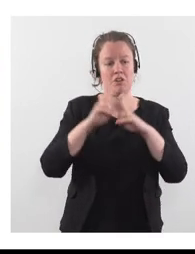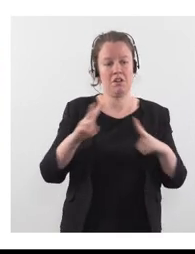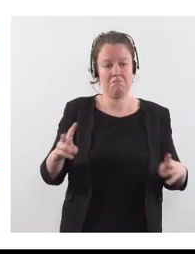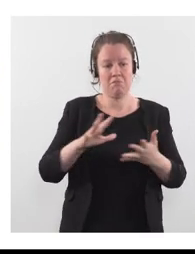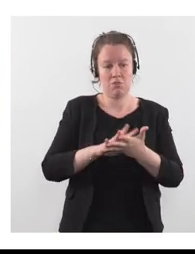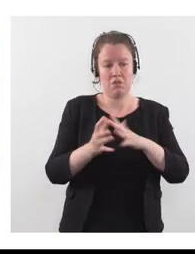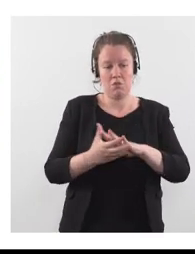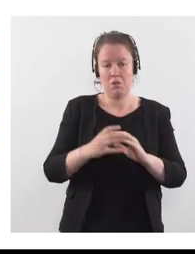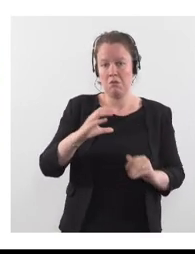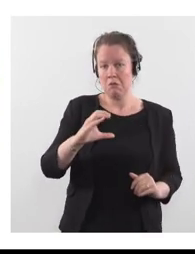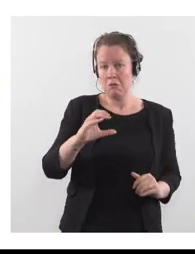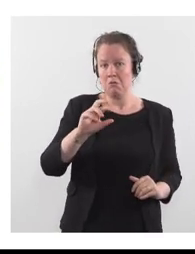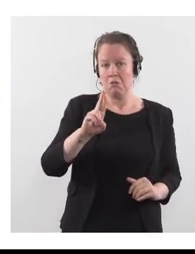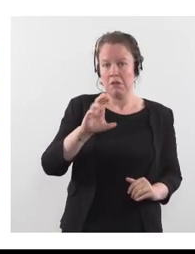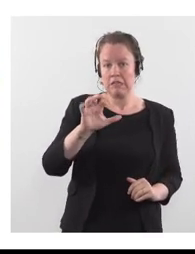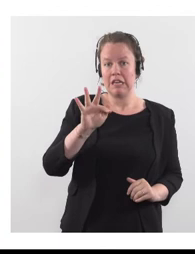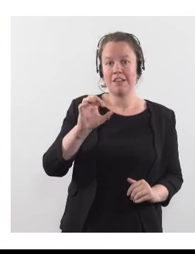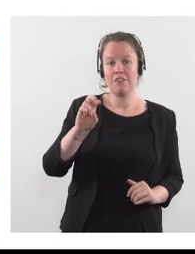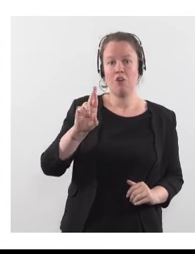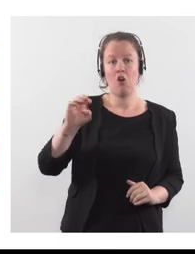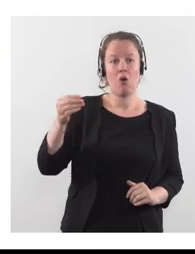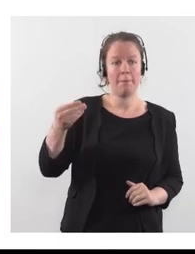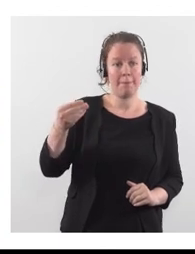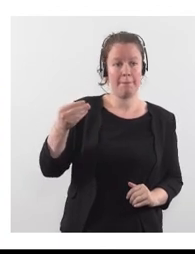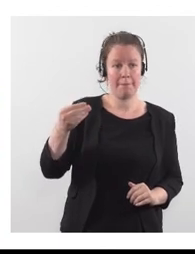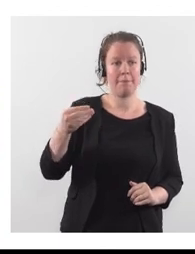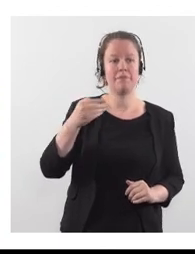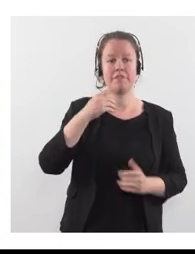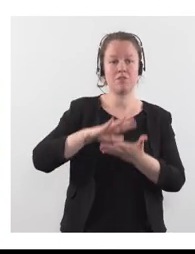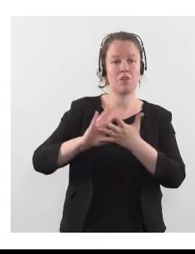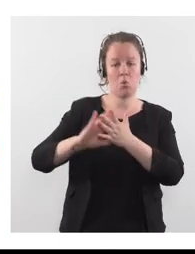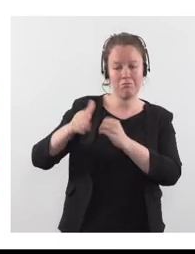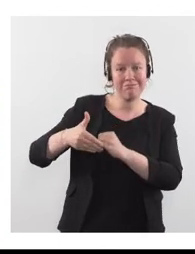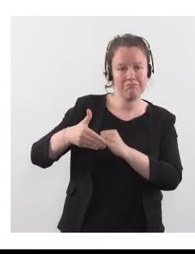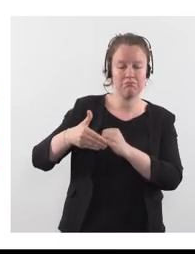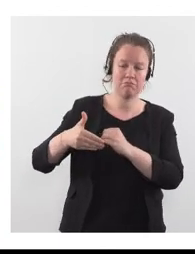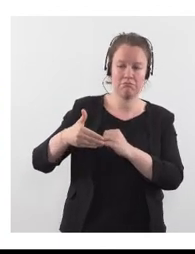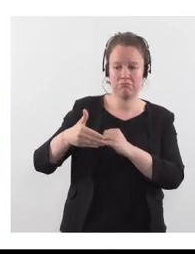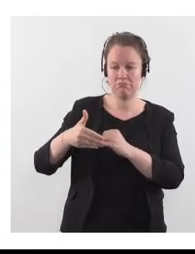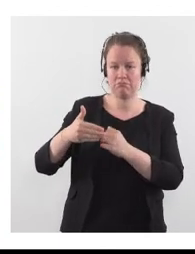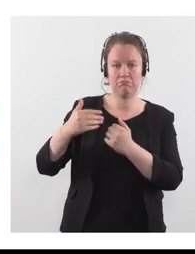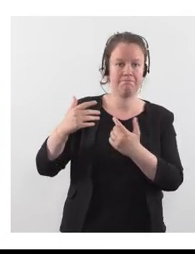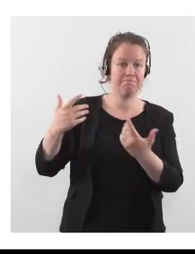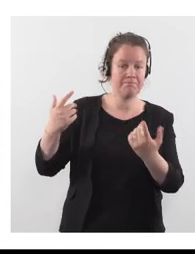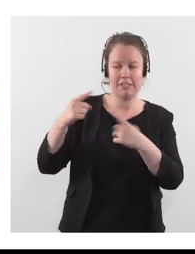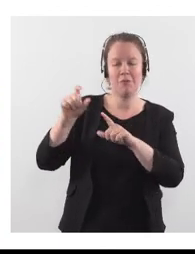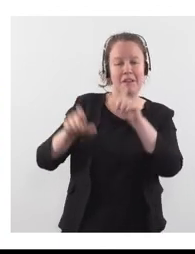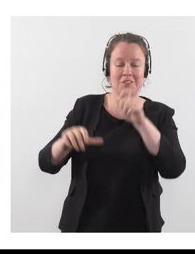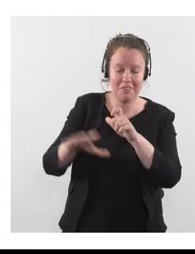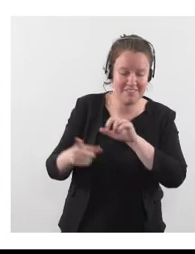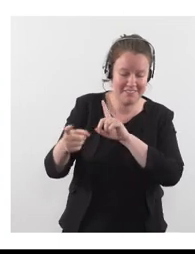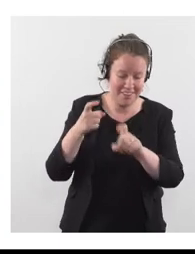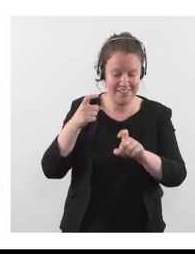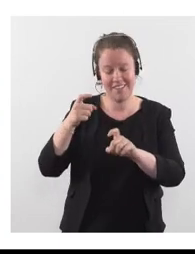association de lobby qui défend tous les originaires d'outre-mer. Ma question, c'est l'exclusion du monde